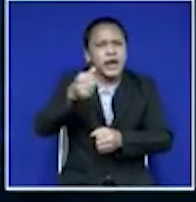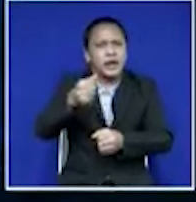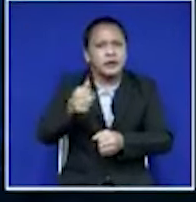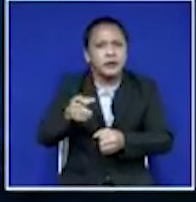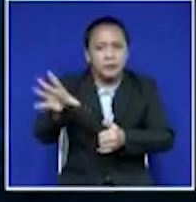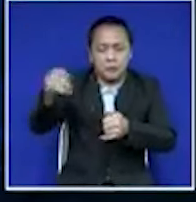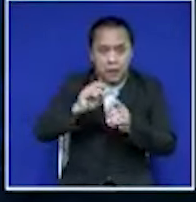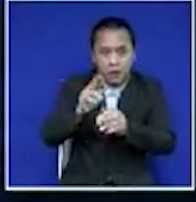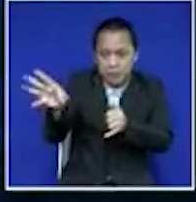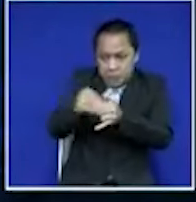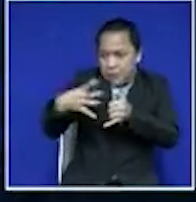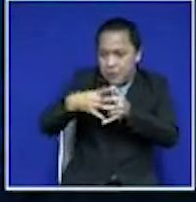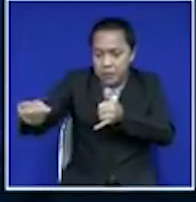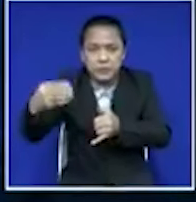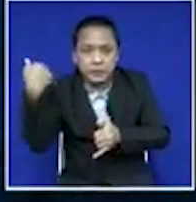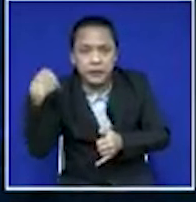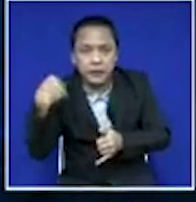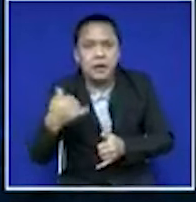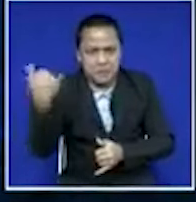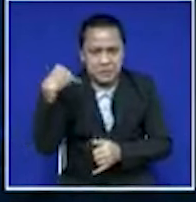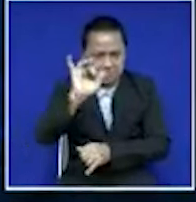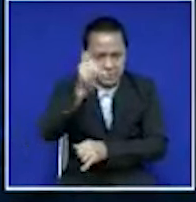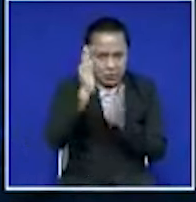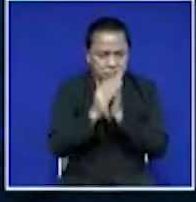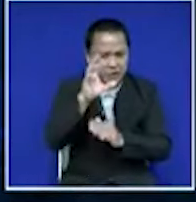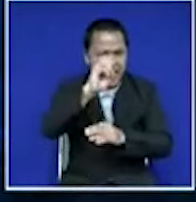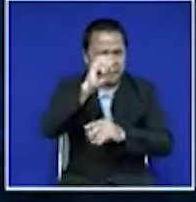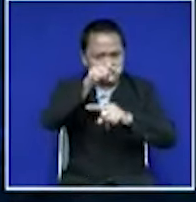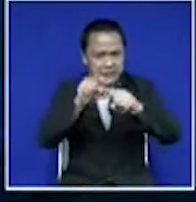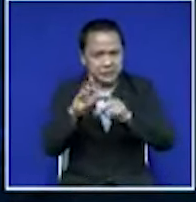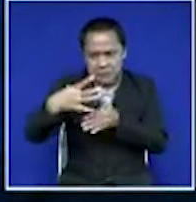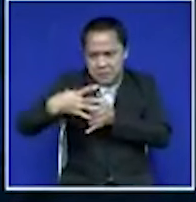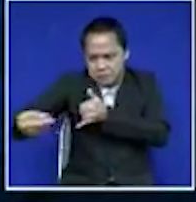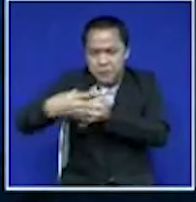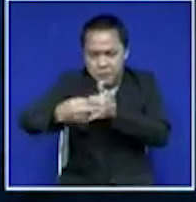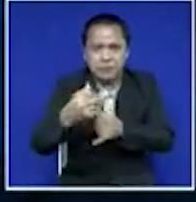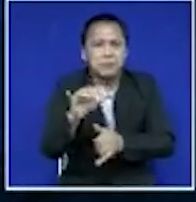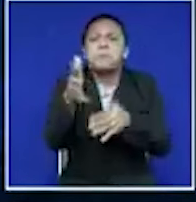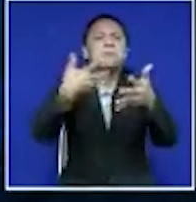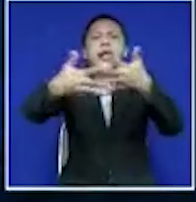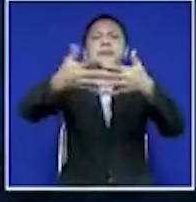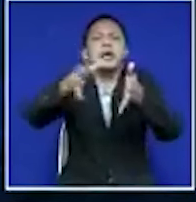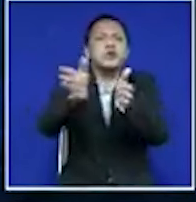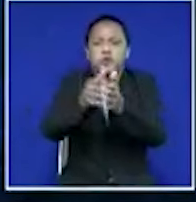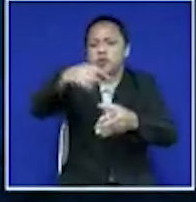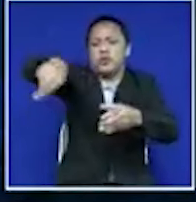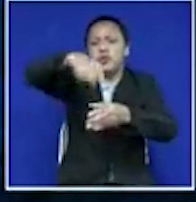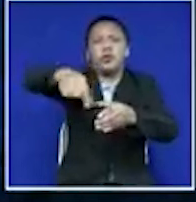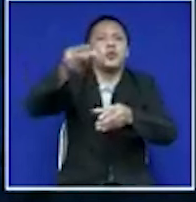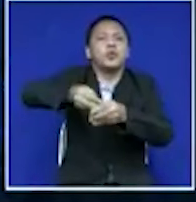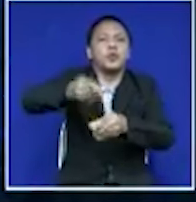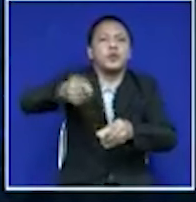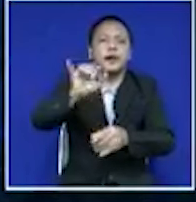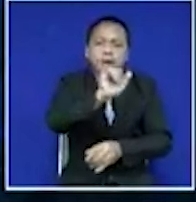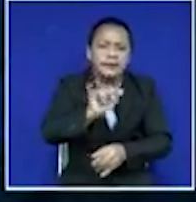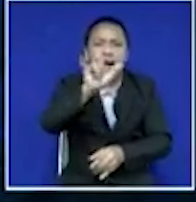ดี๋ยวเขาติดกันสิโอ้โหตอนนี้เกือบ 50% แล้วถ้าเขาจะติดก็ไม่เป็นไรครับนะตอนนี้ให้เขาอยู่กับญา